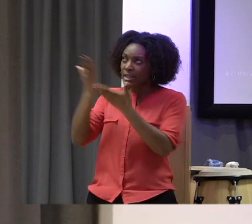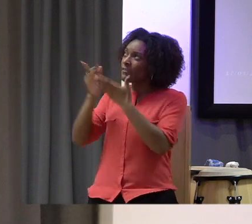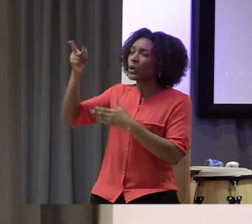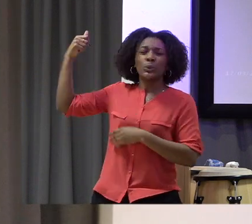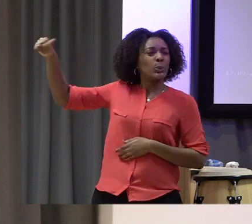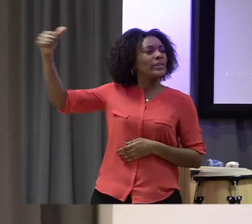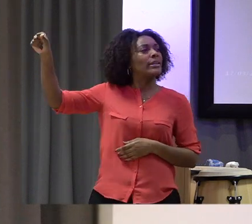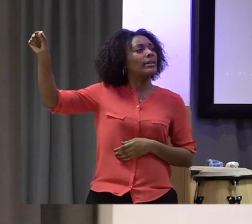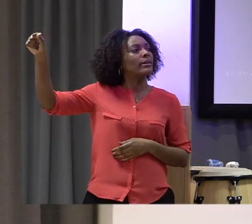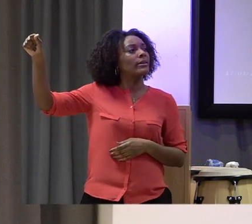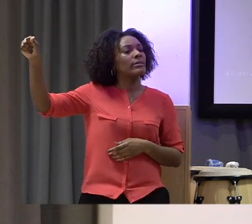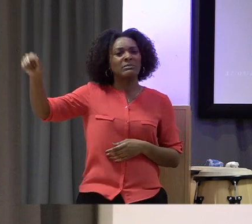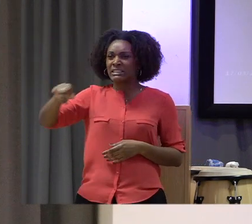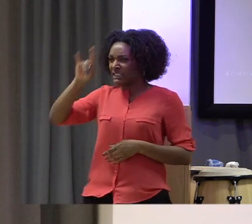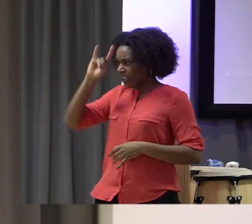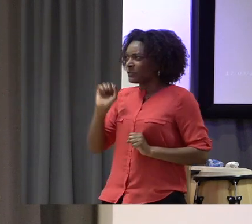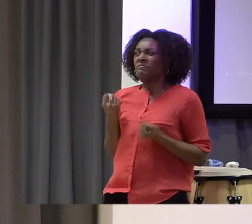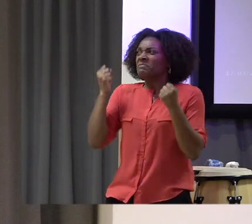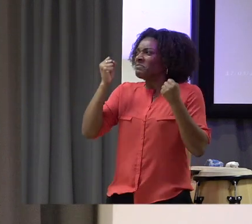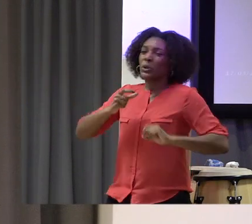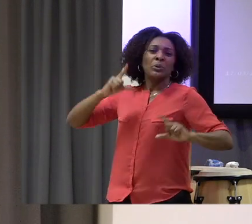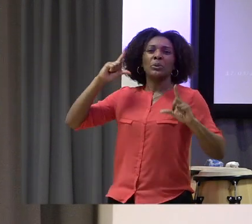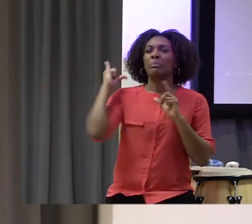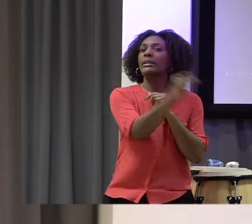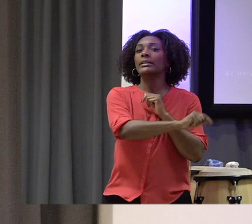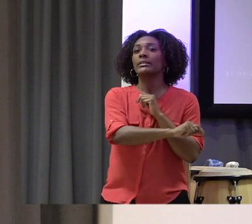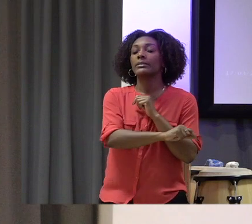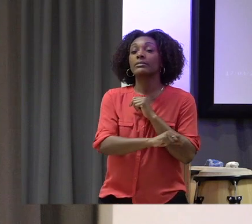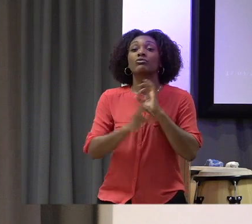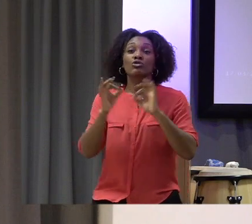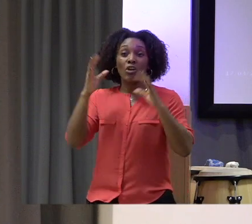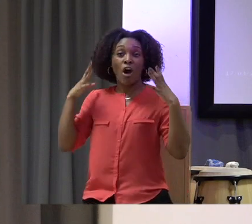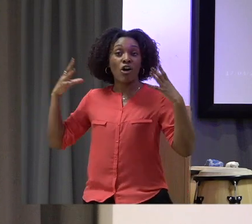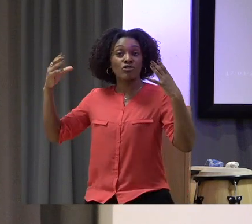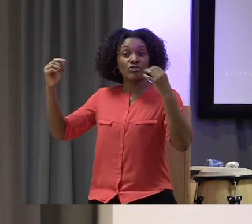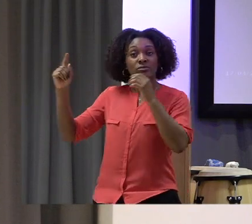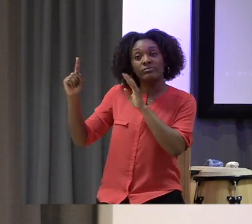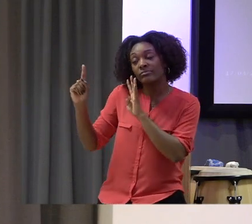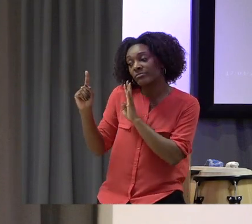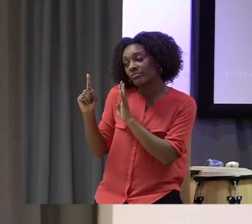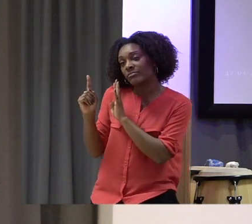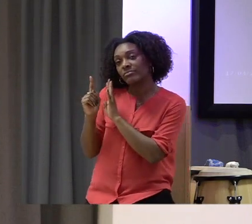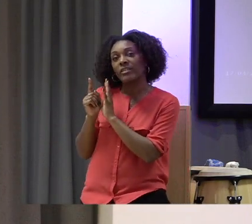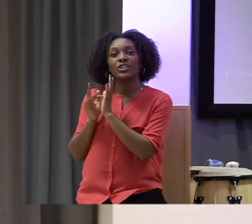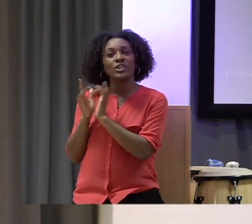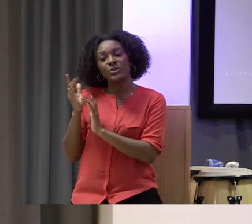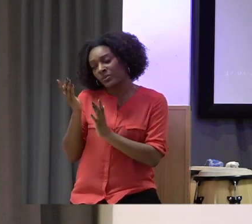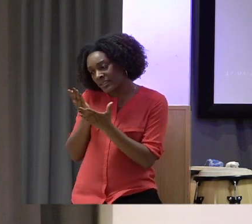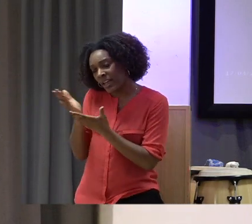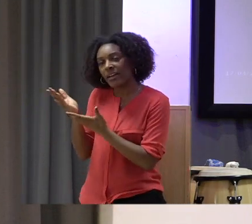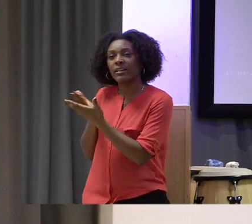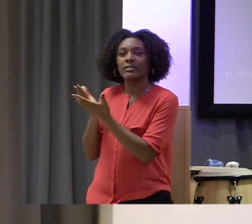lui seul. » Alors le diable le laissa, et voici les anges vinrent auprès de Jésus et le servirent.